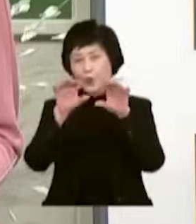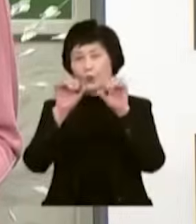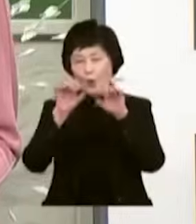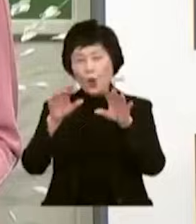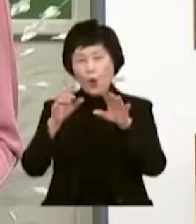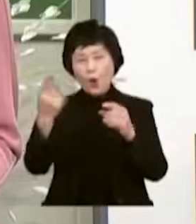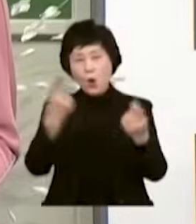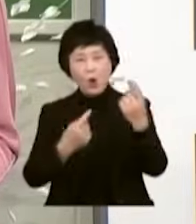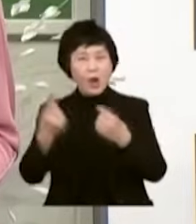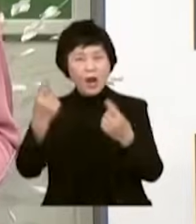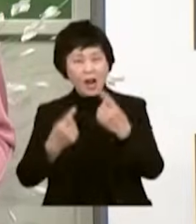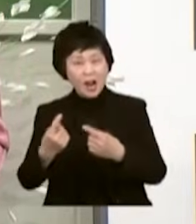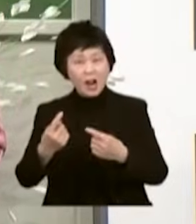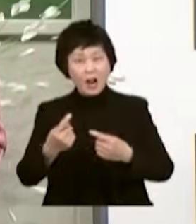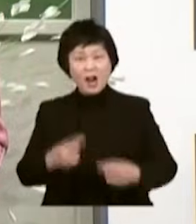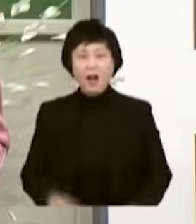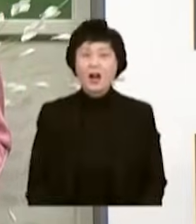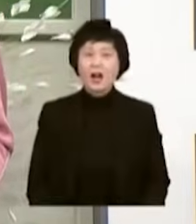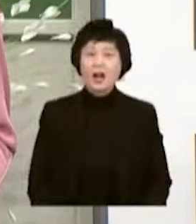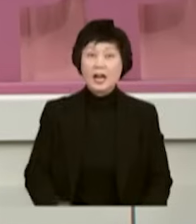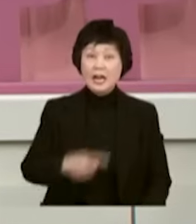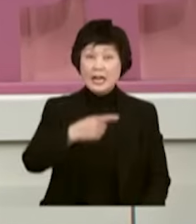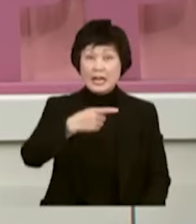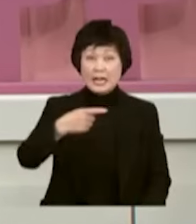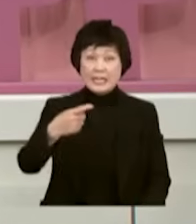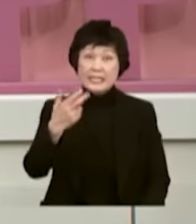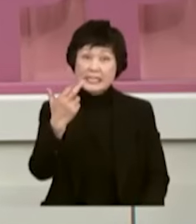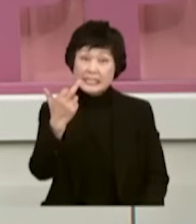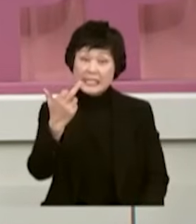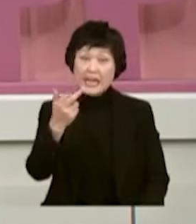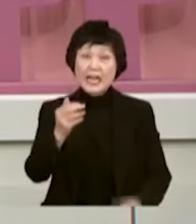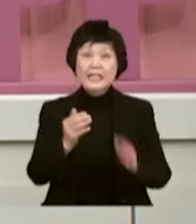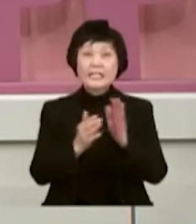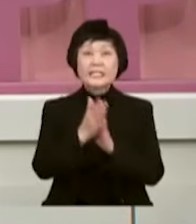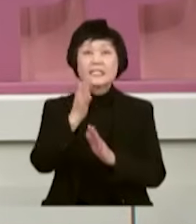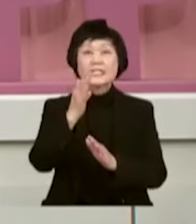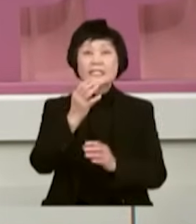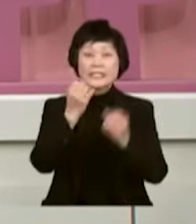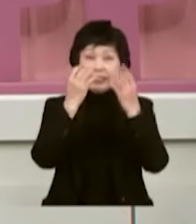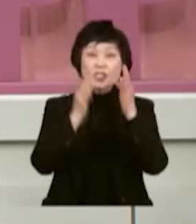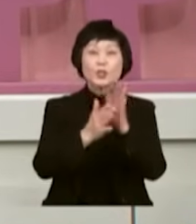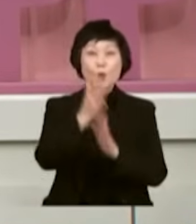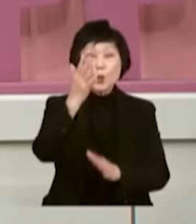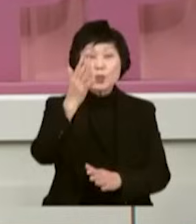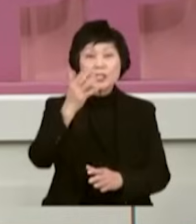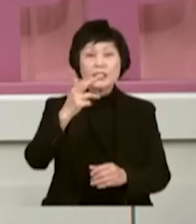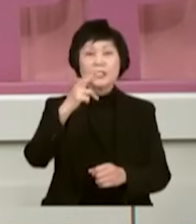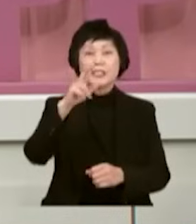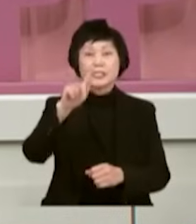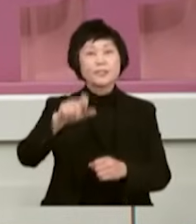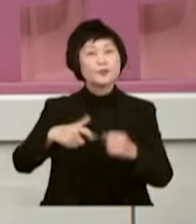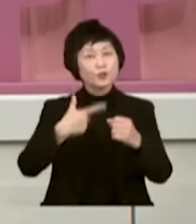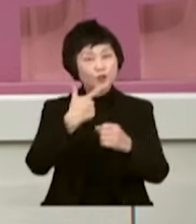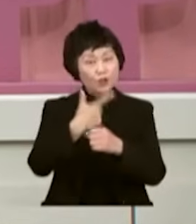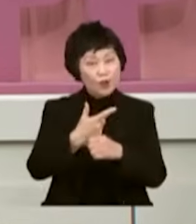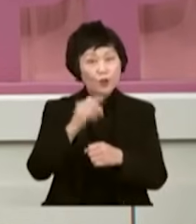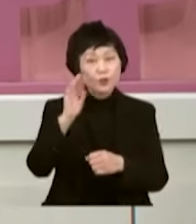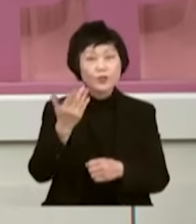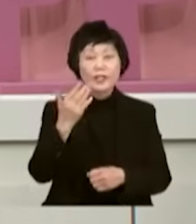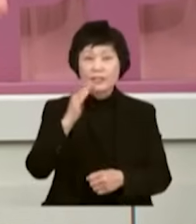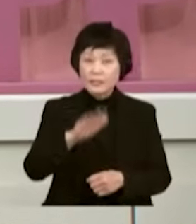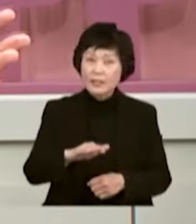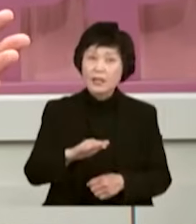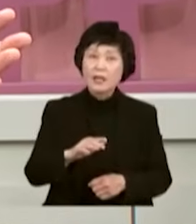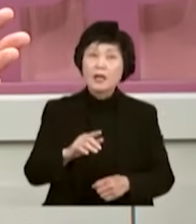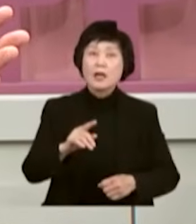이게 가능해요? 그게 참 힘들 텐데. 우리가 이제 일산 신도시가 생긴 지 16년 뒤에 들어가니까. 네네. 기준 성도들은